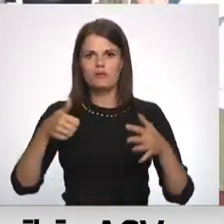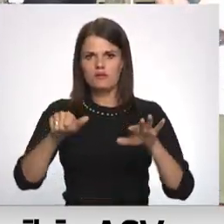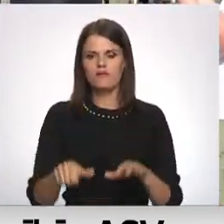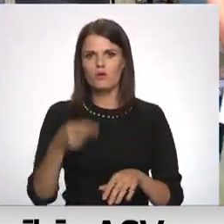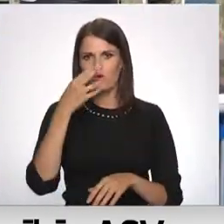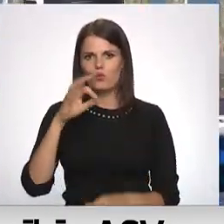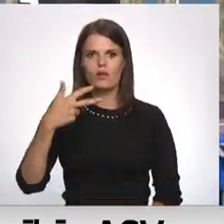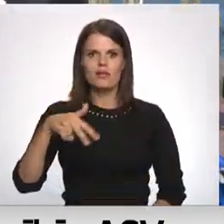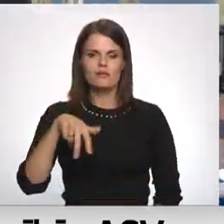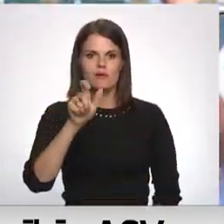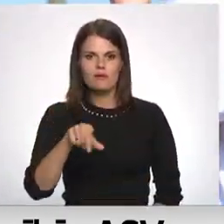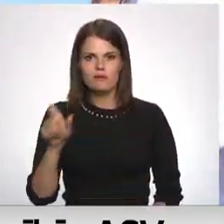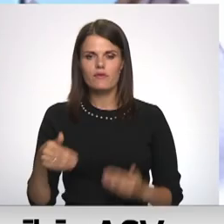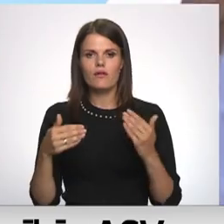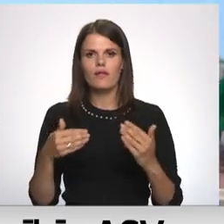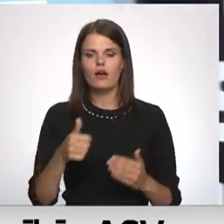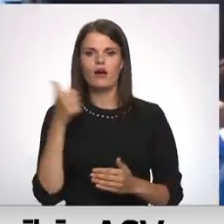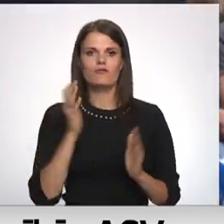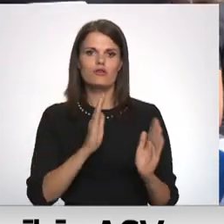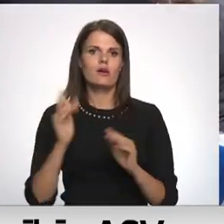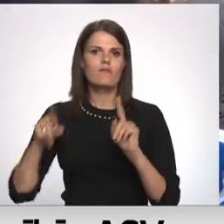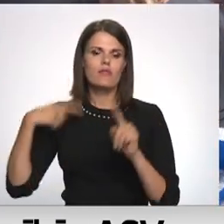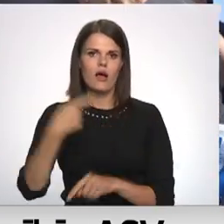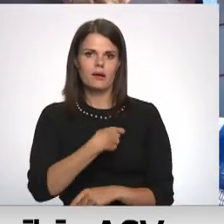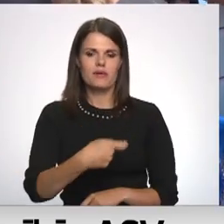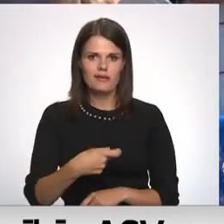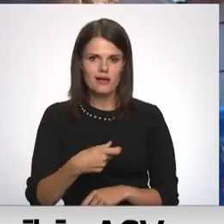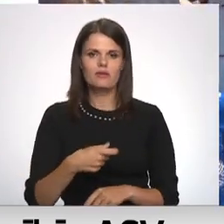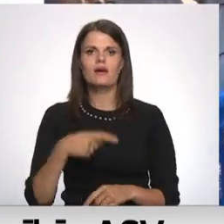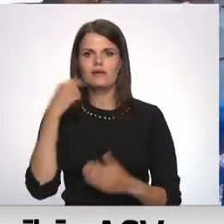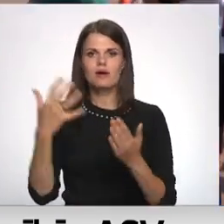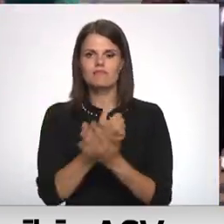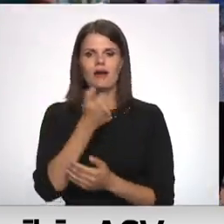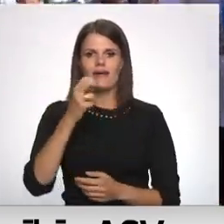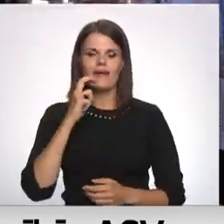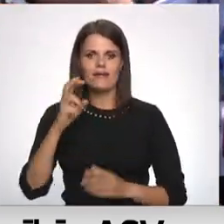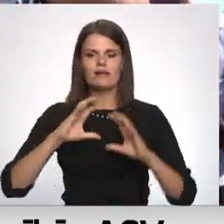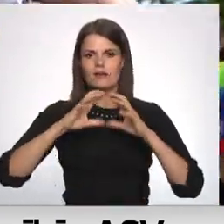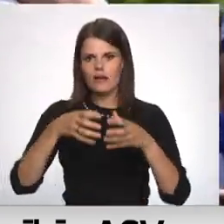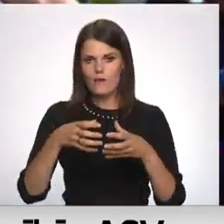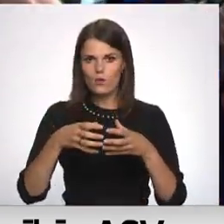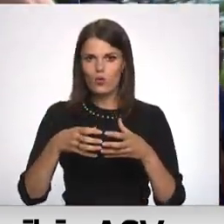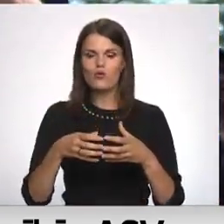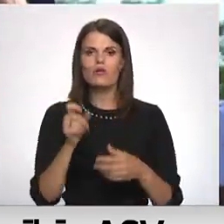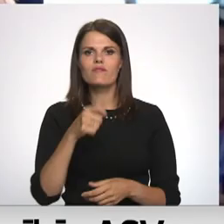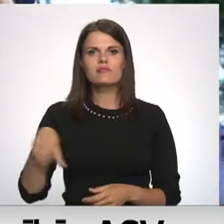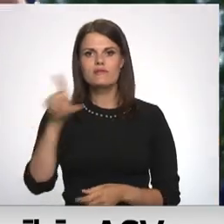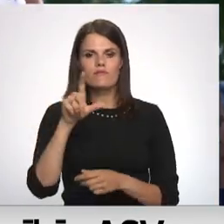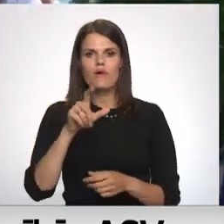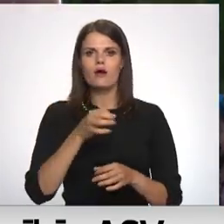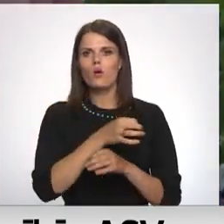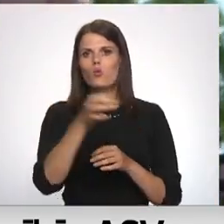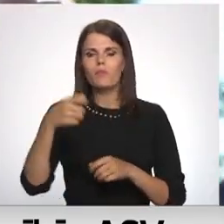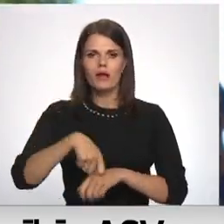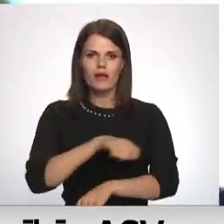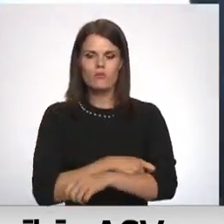no 30. Šobrīd Arvis gatavojas nākamajam izaicinājumam iegūt Guinness rekordu. Ar visvairāk nobrauktiem